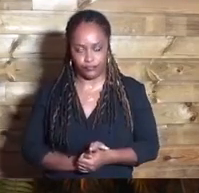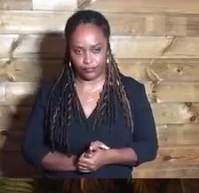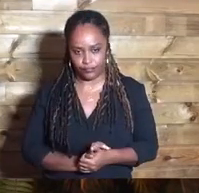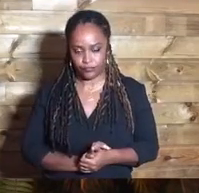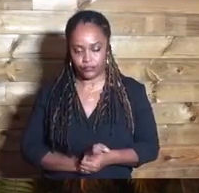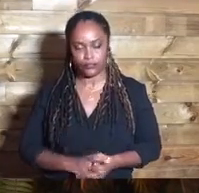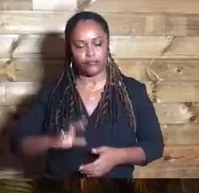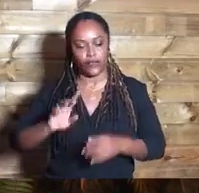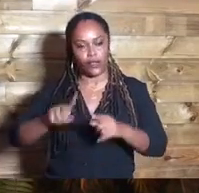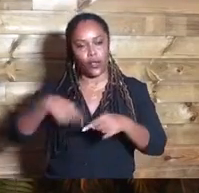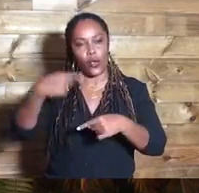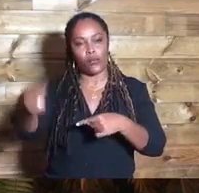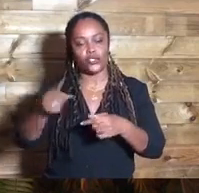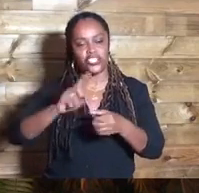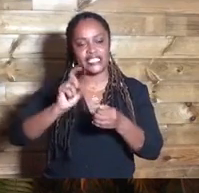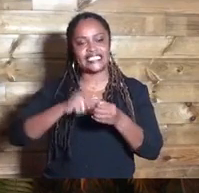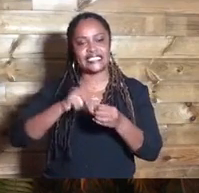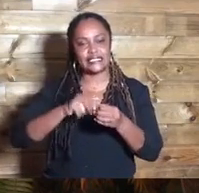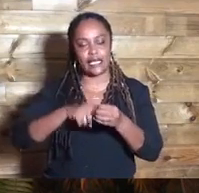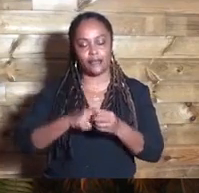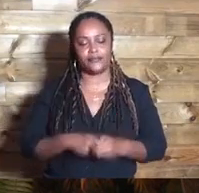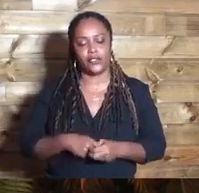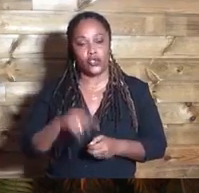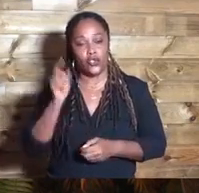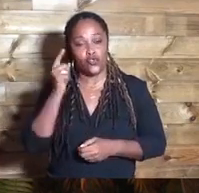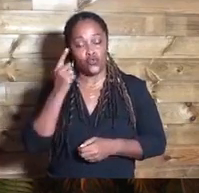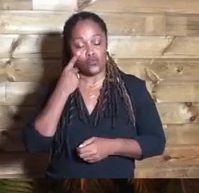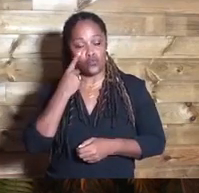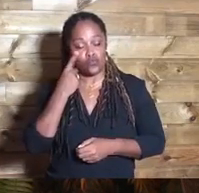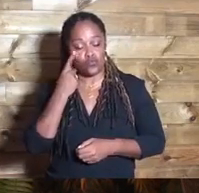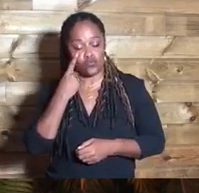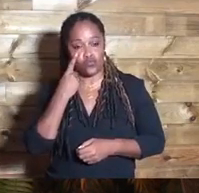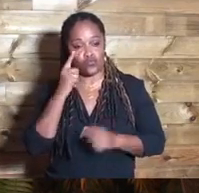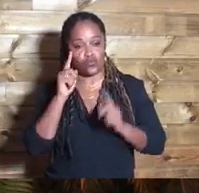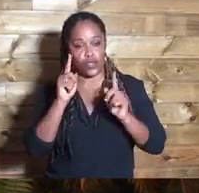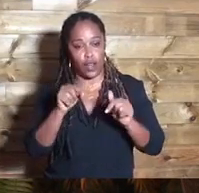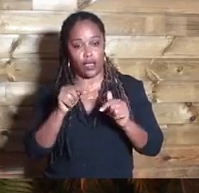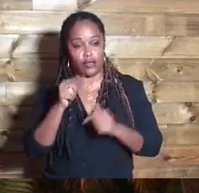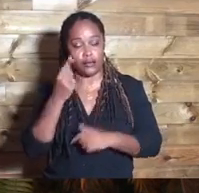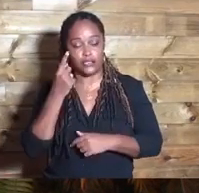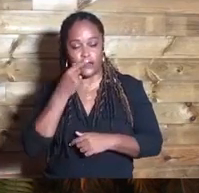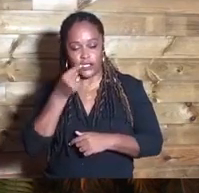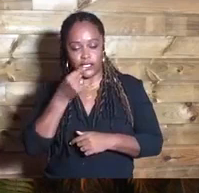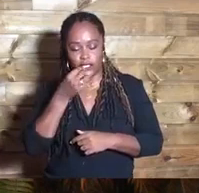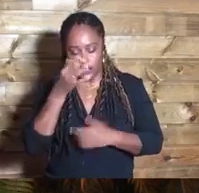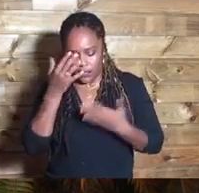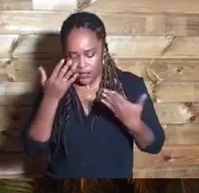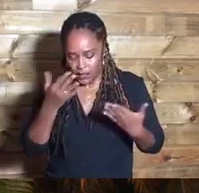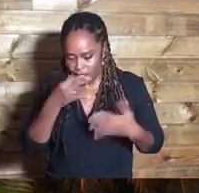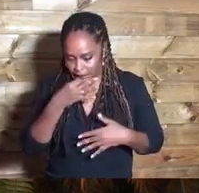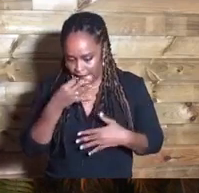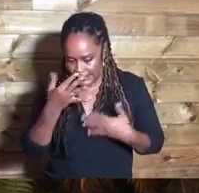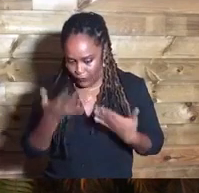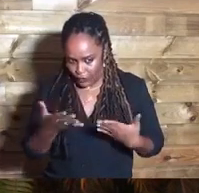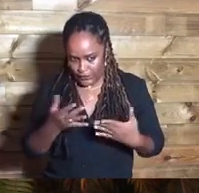dans le prochain syndicat, nous allons veiller à ce que les usagers aient une voix délibérante. Parce qu'elles sont bien, nous pouvons répéter, lors laisser